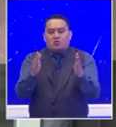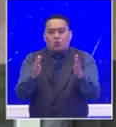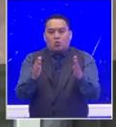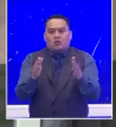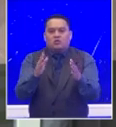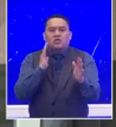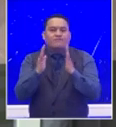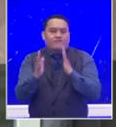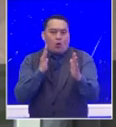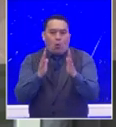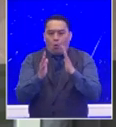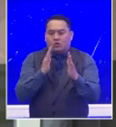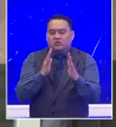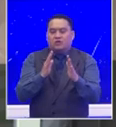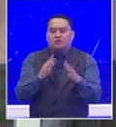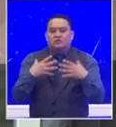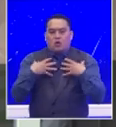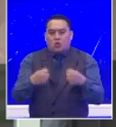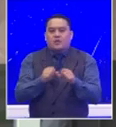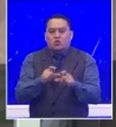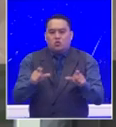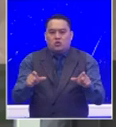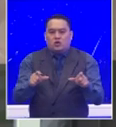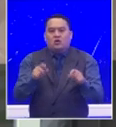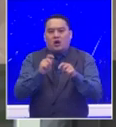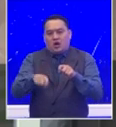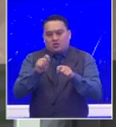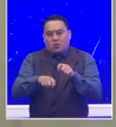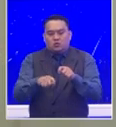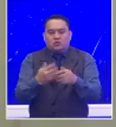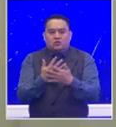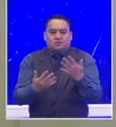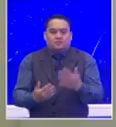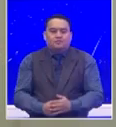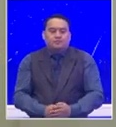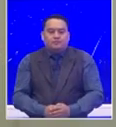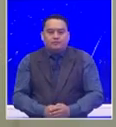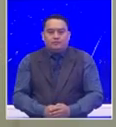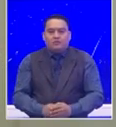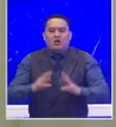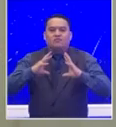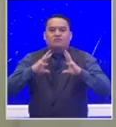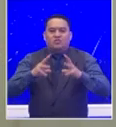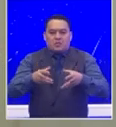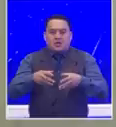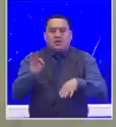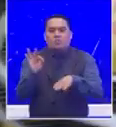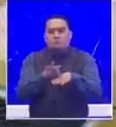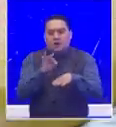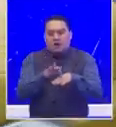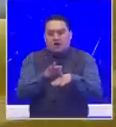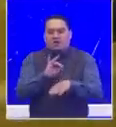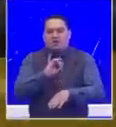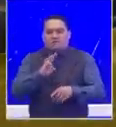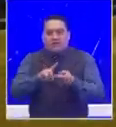создавая текучести и пересечения здоровыми людьми, осматриваются в фильтре. Всемирная болезнь внесла свои коррективы в график